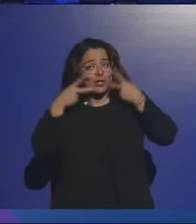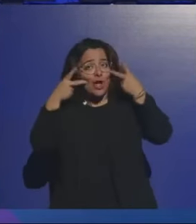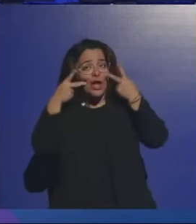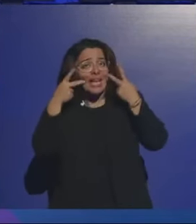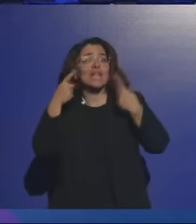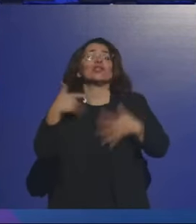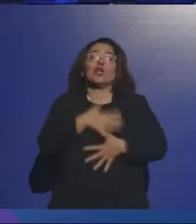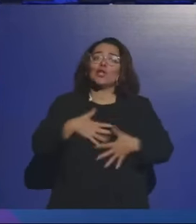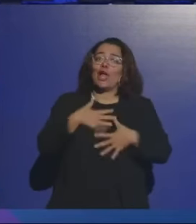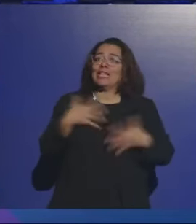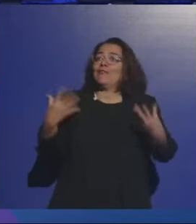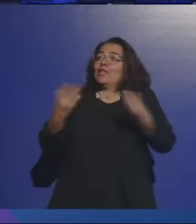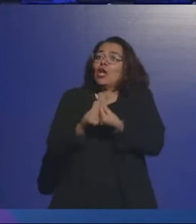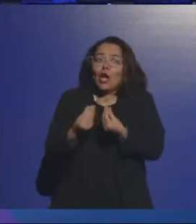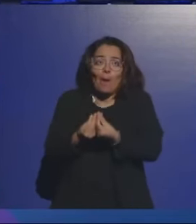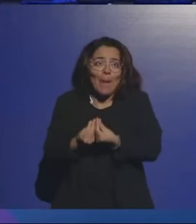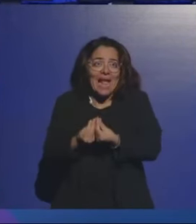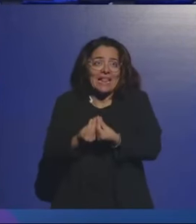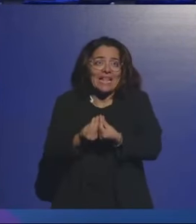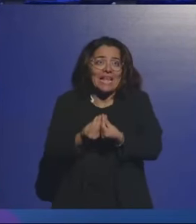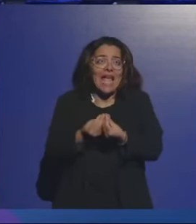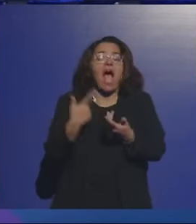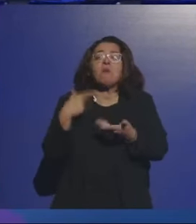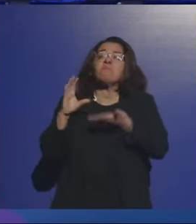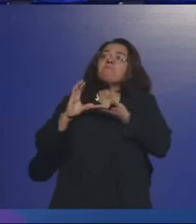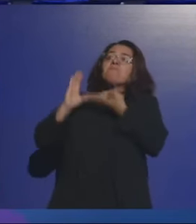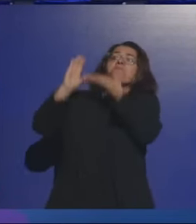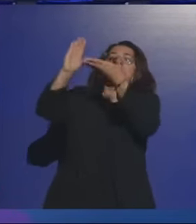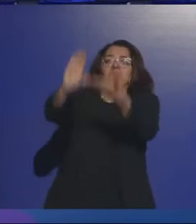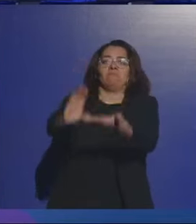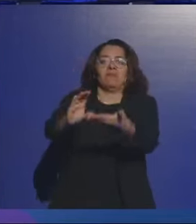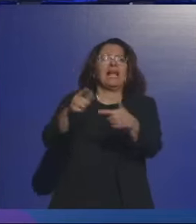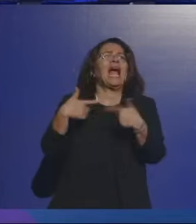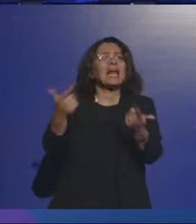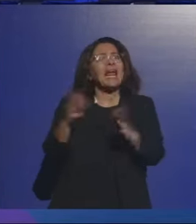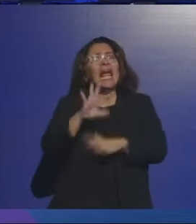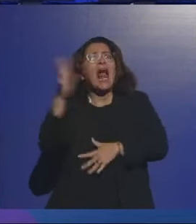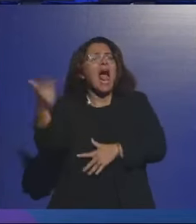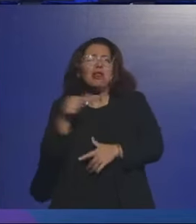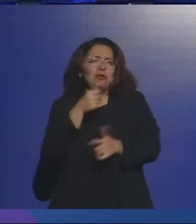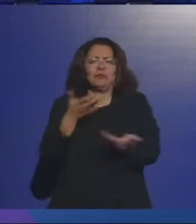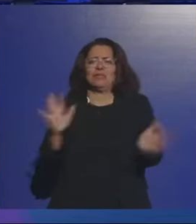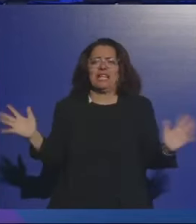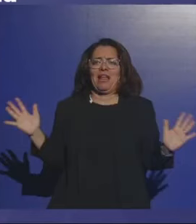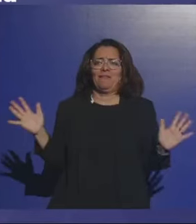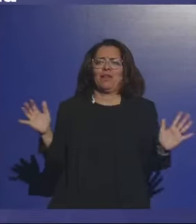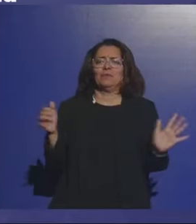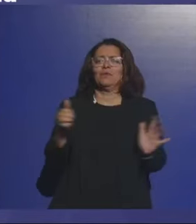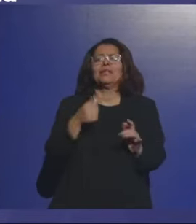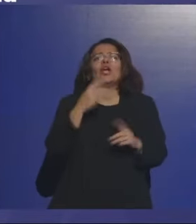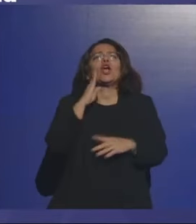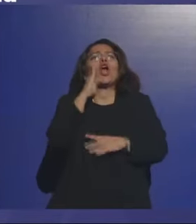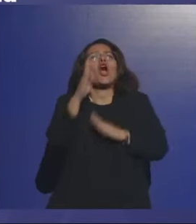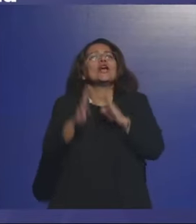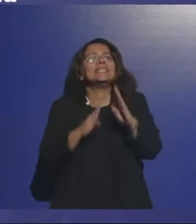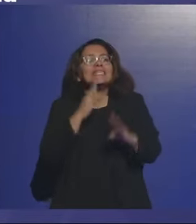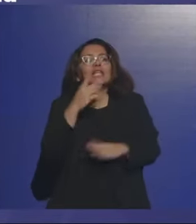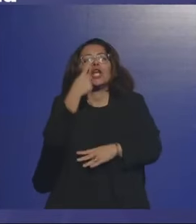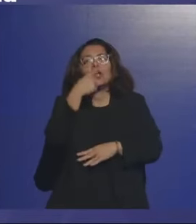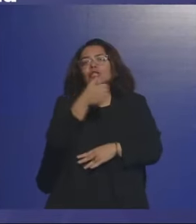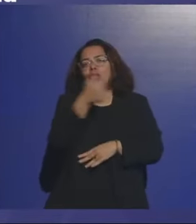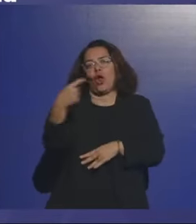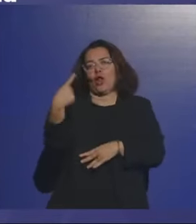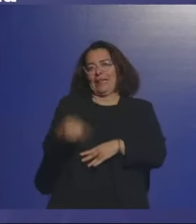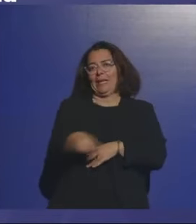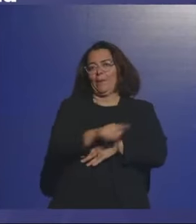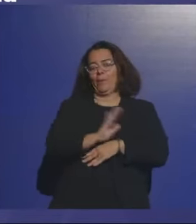insieme agli altri io non so che altro regalare a un'altra generazione Se non qualche consiglio di questo tipo è